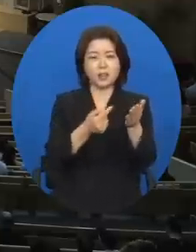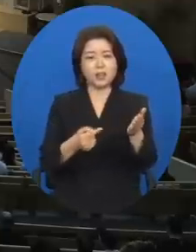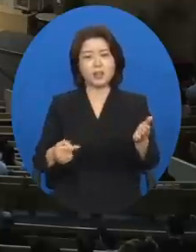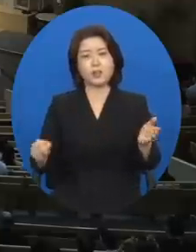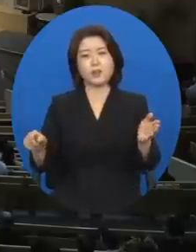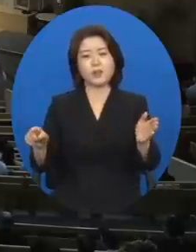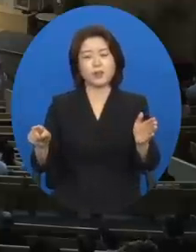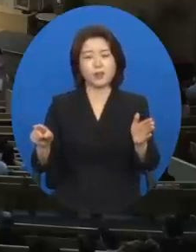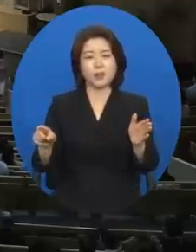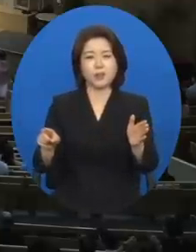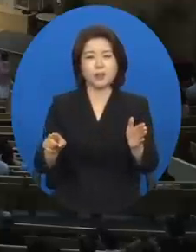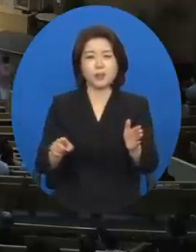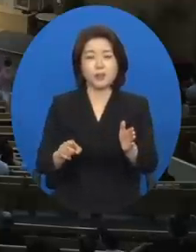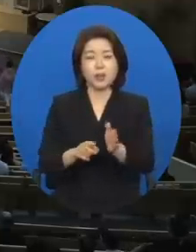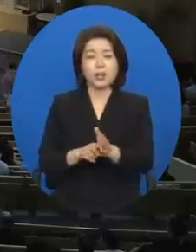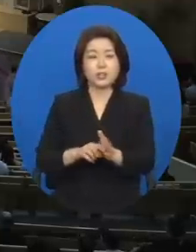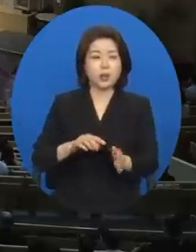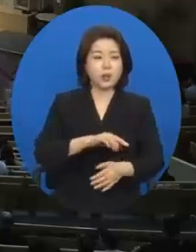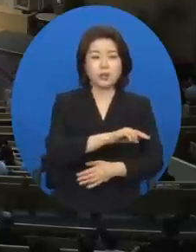위하여